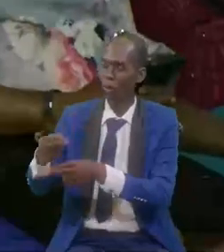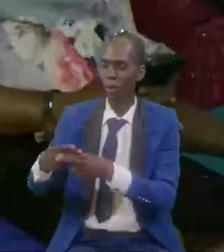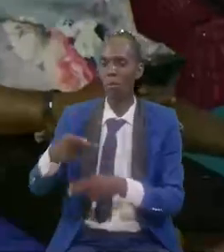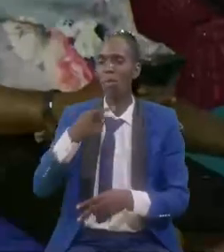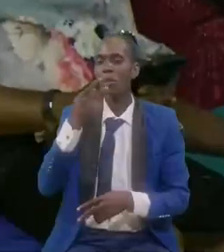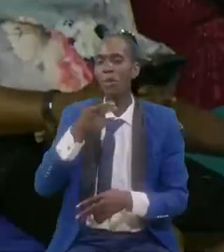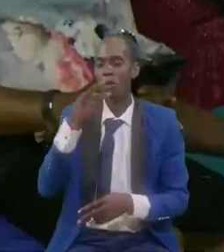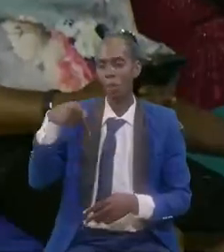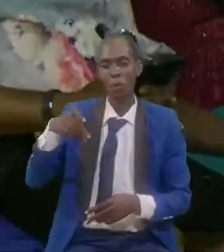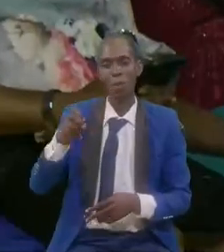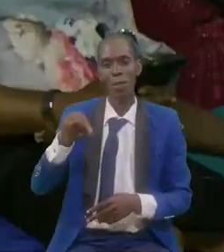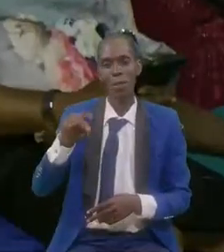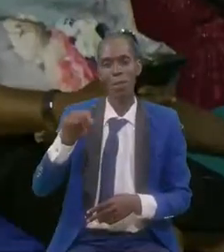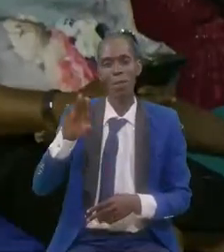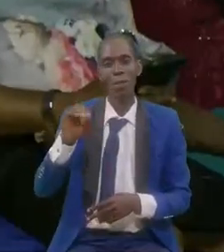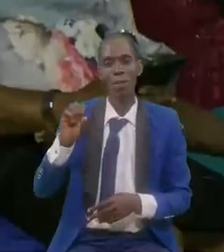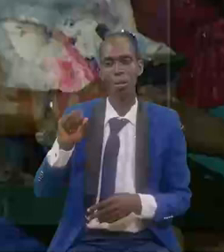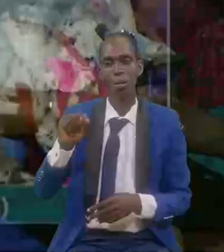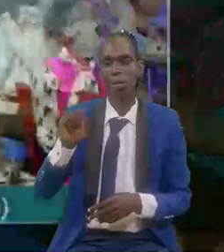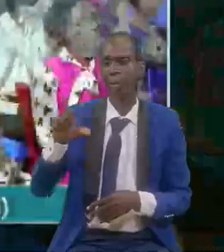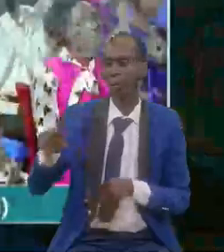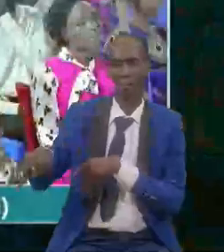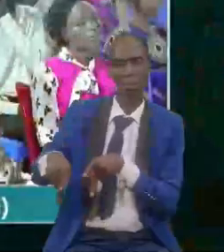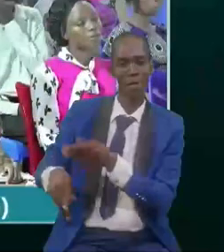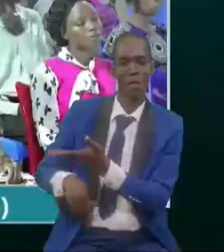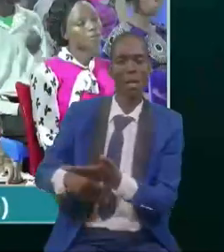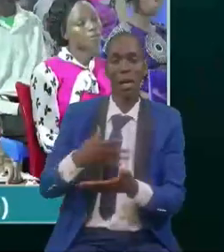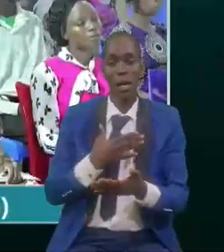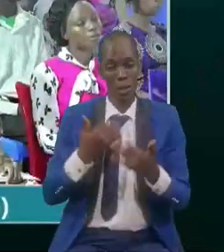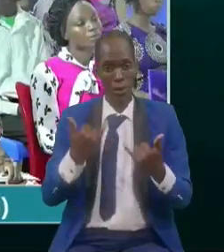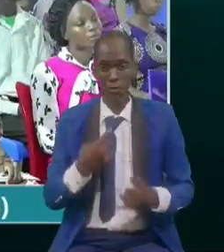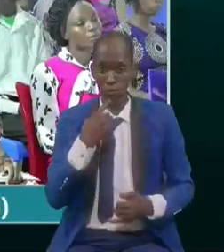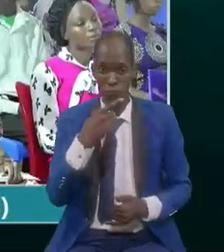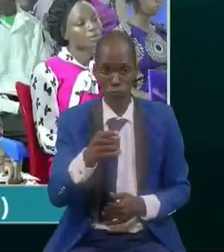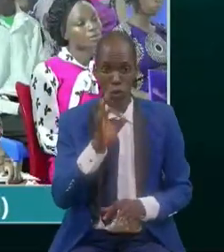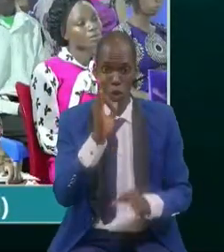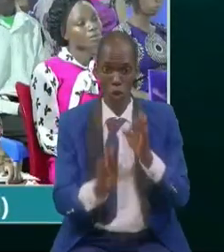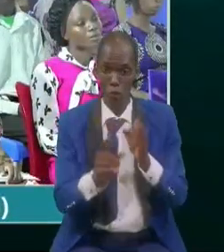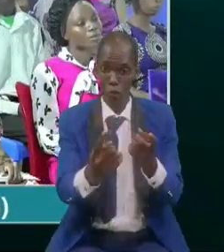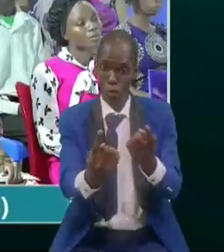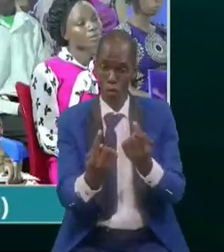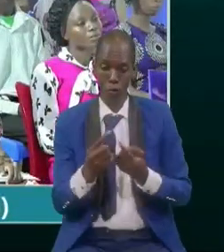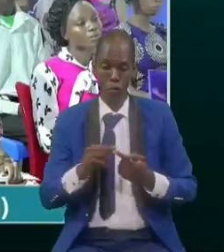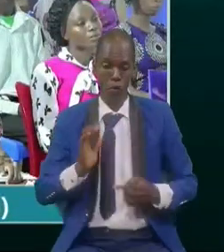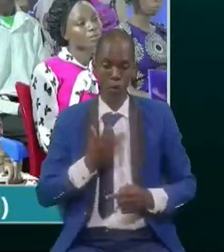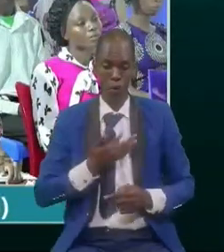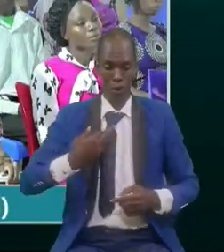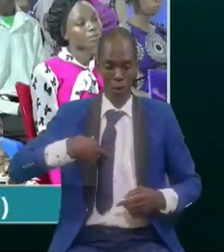on dit, si tu viens dans notre parti religieux,